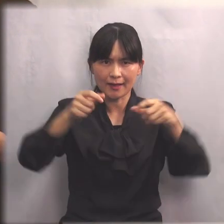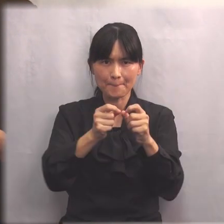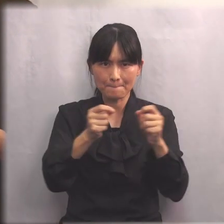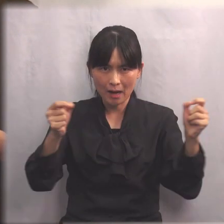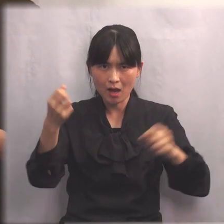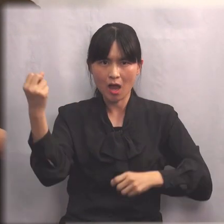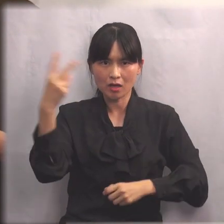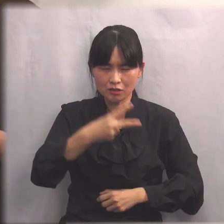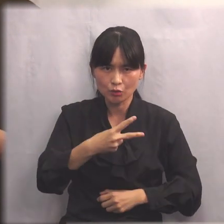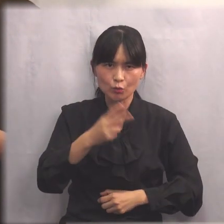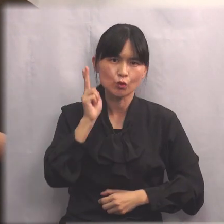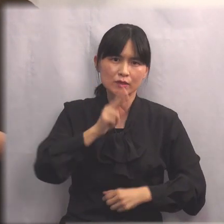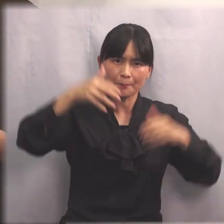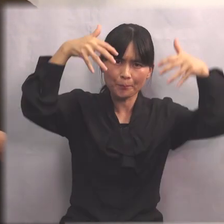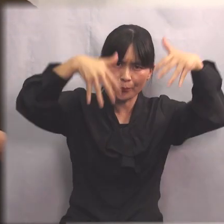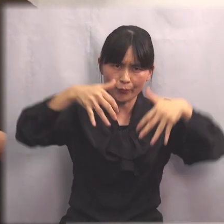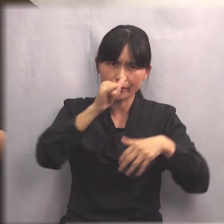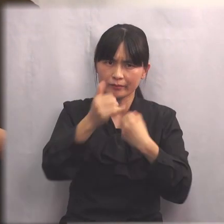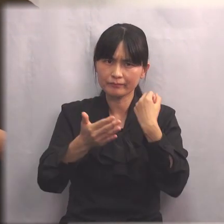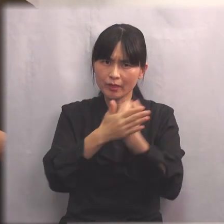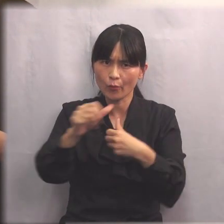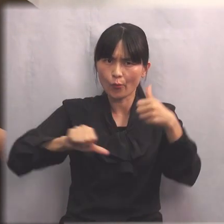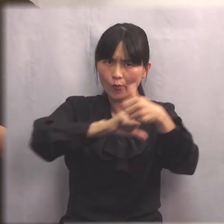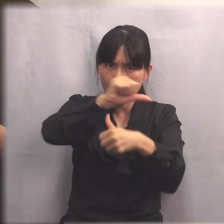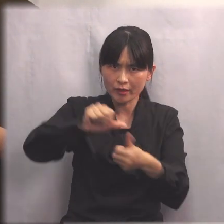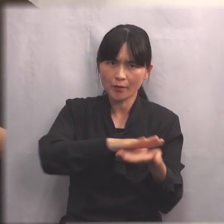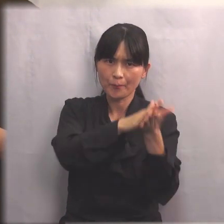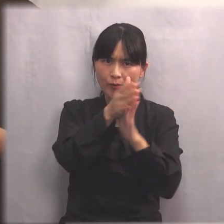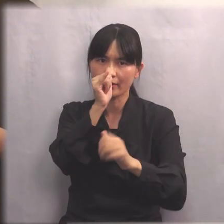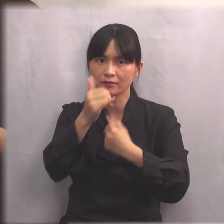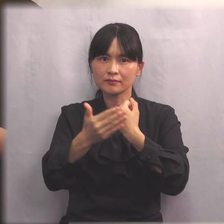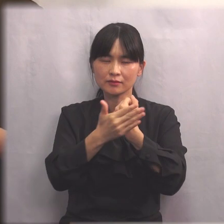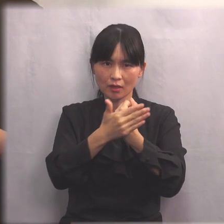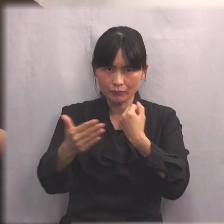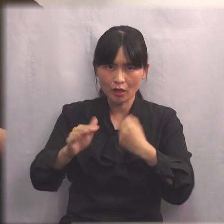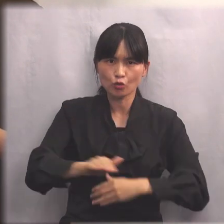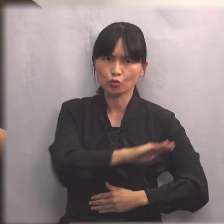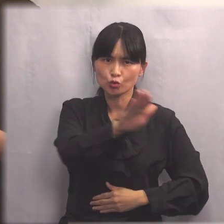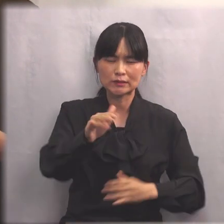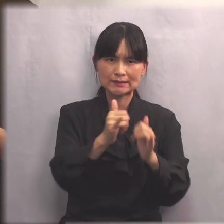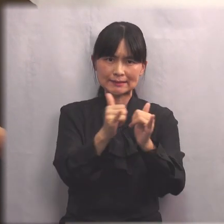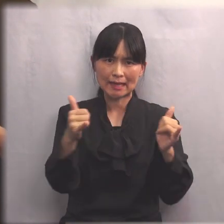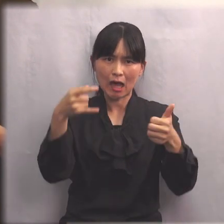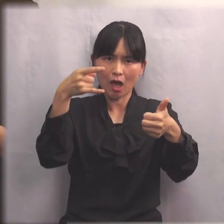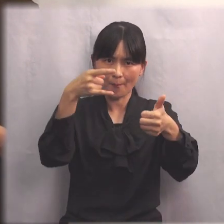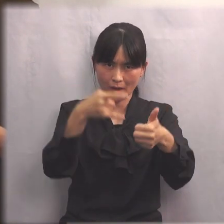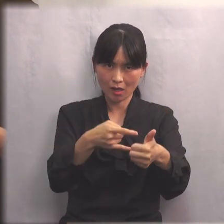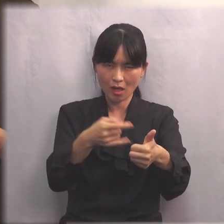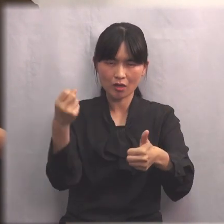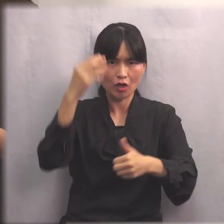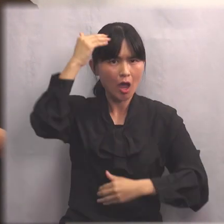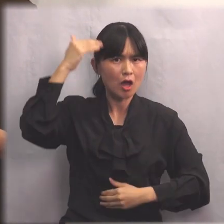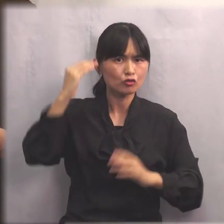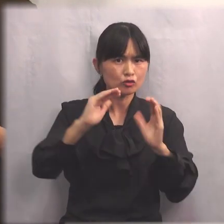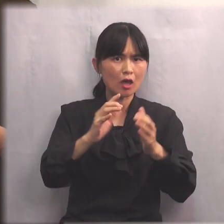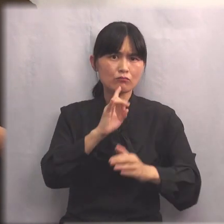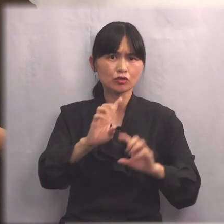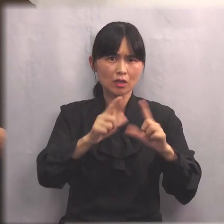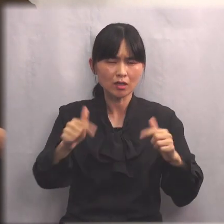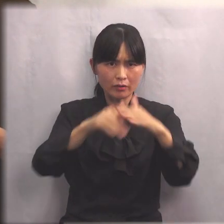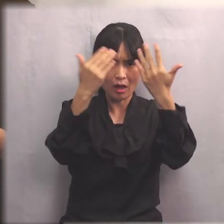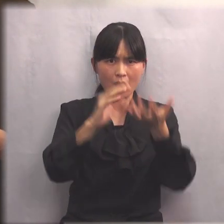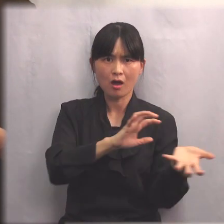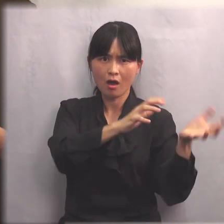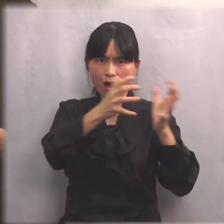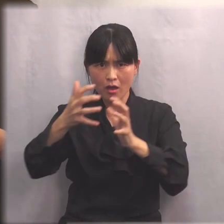지속되었었던 장마와 쏟아지는 폭우들은 환경의 변화라고 하는 것이 우리 인류의 대한민국 사회뿐만 아니라